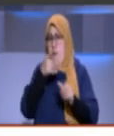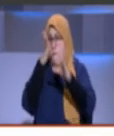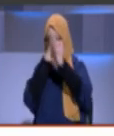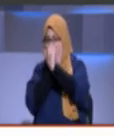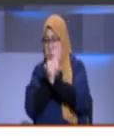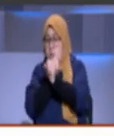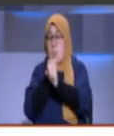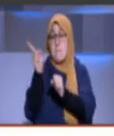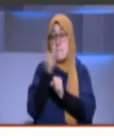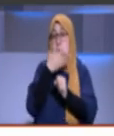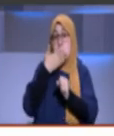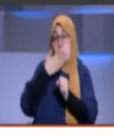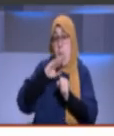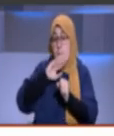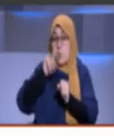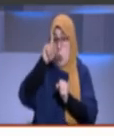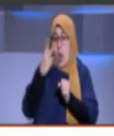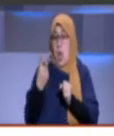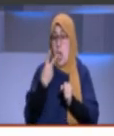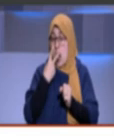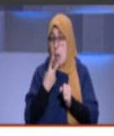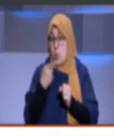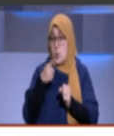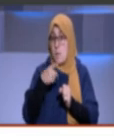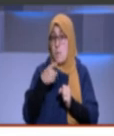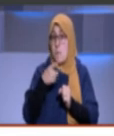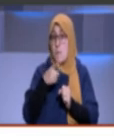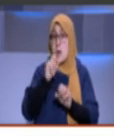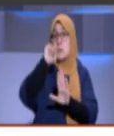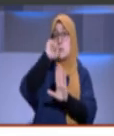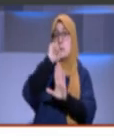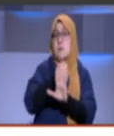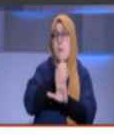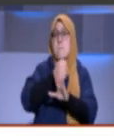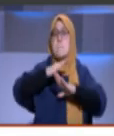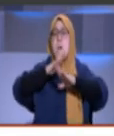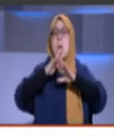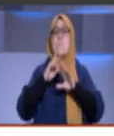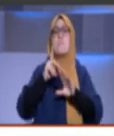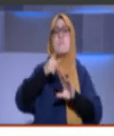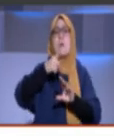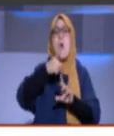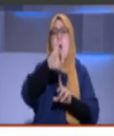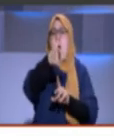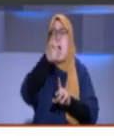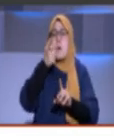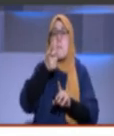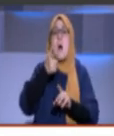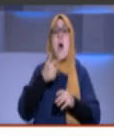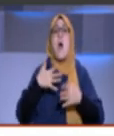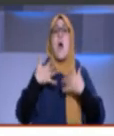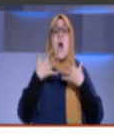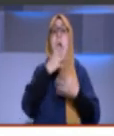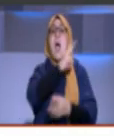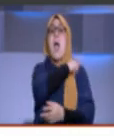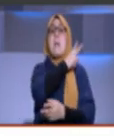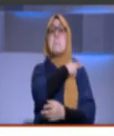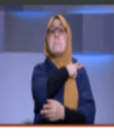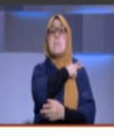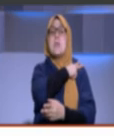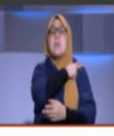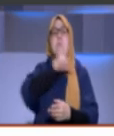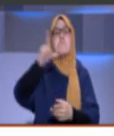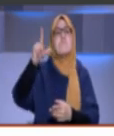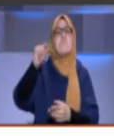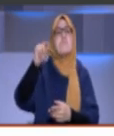لله احنا كنا قدام ضربة أمنية استباقية ناجحة بامتياز، قدرت انها تقطع الطريق